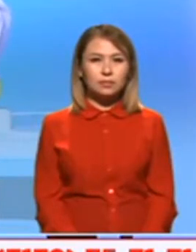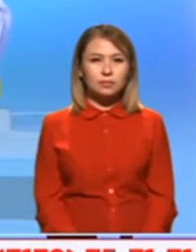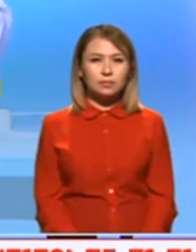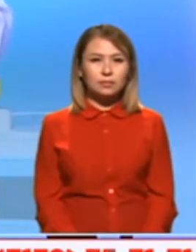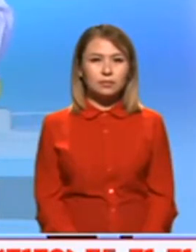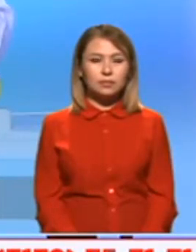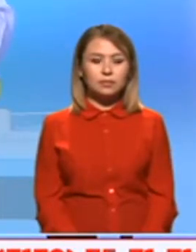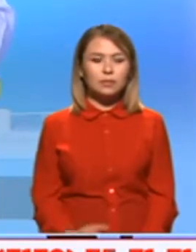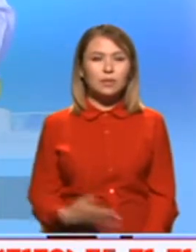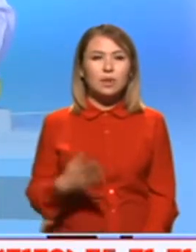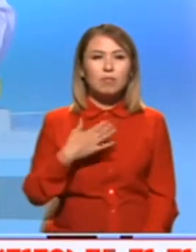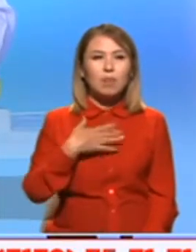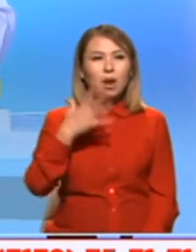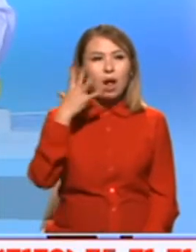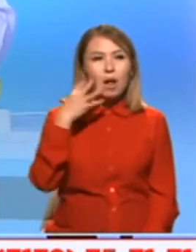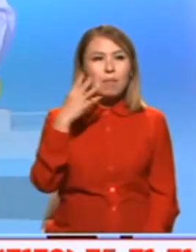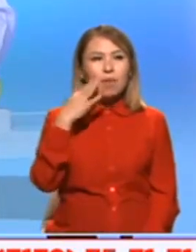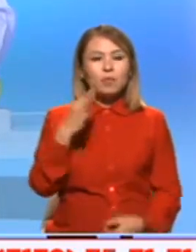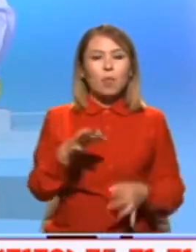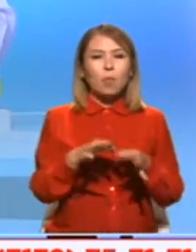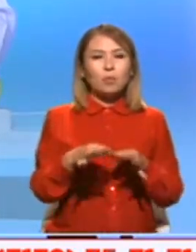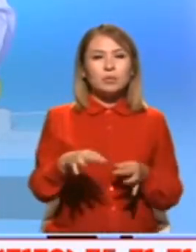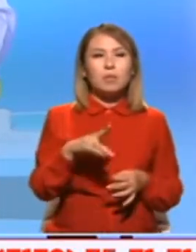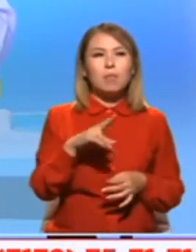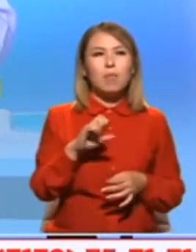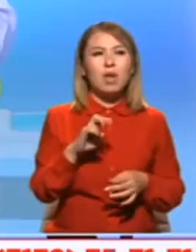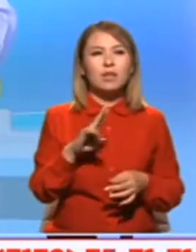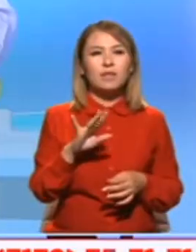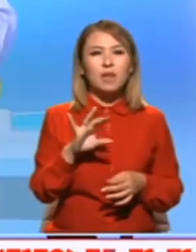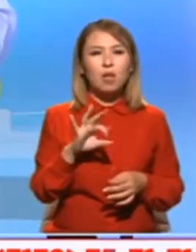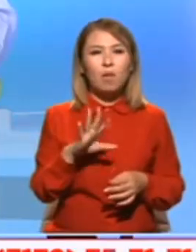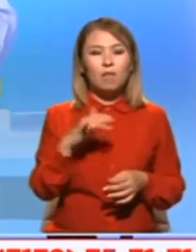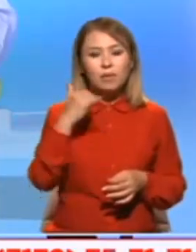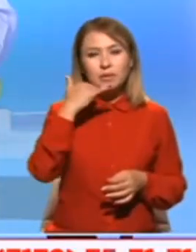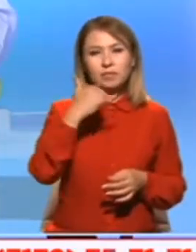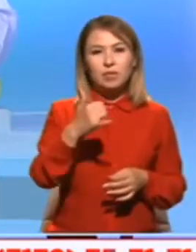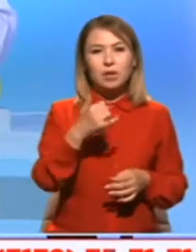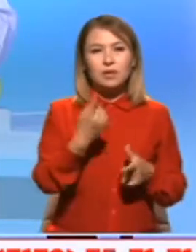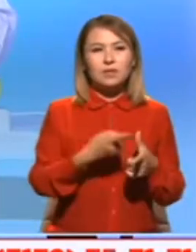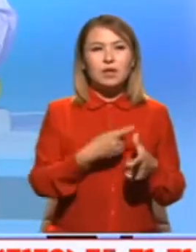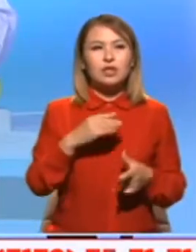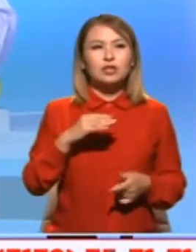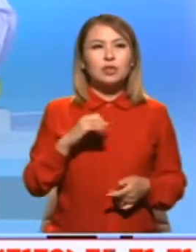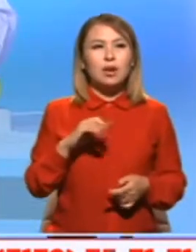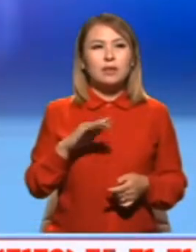мен Алматы облысы Панфилов ауданы Қасалынан хабарласып отырмын, есімім Жадыра.